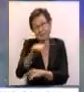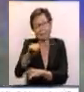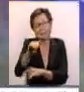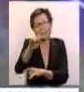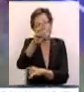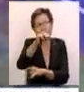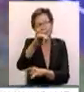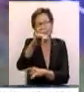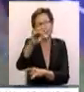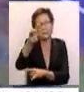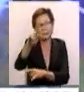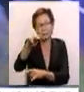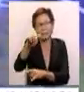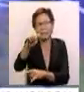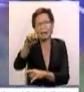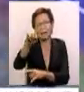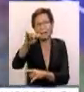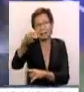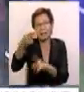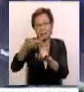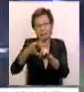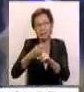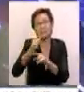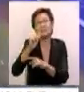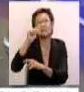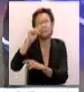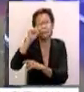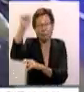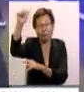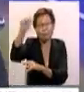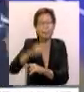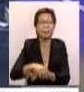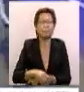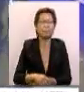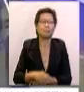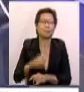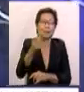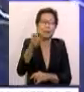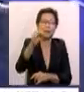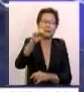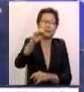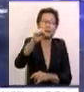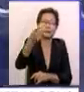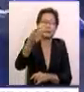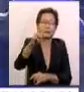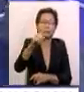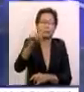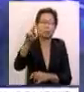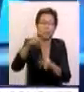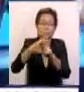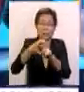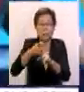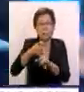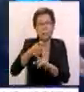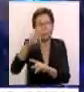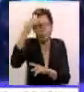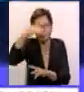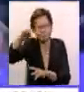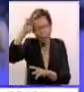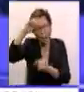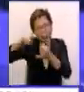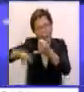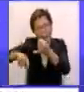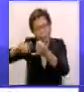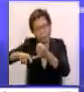Miss Nalia Muhinin dari Sabah, Nur Safia Ardina Samsul Azrin dari Perlis, dan yang terakhir Putra